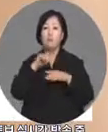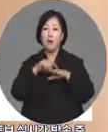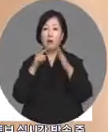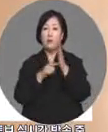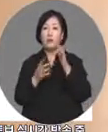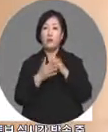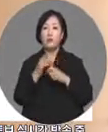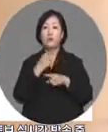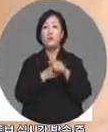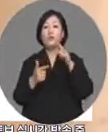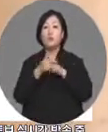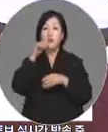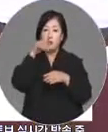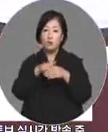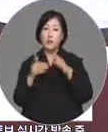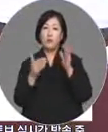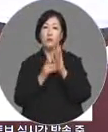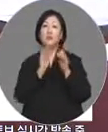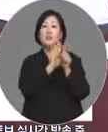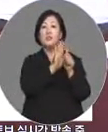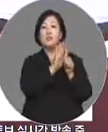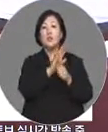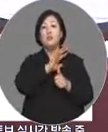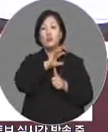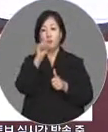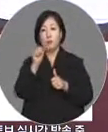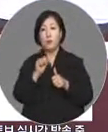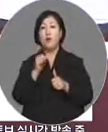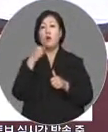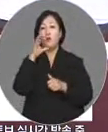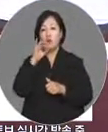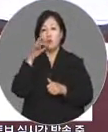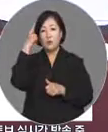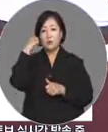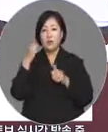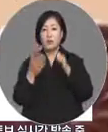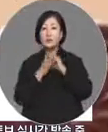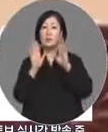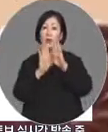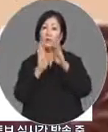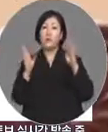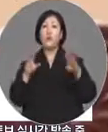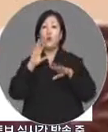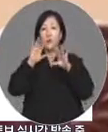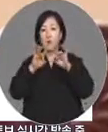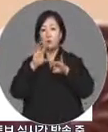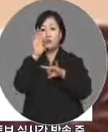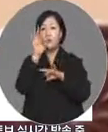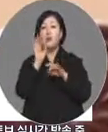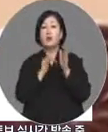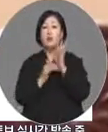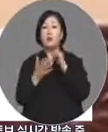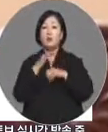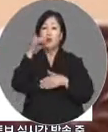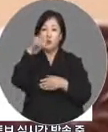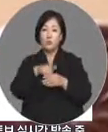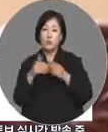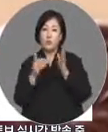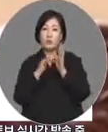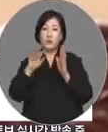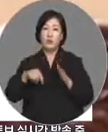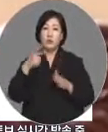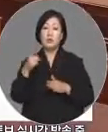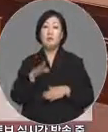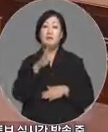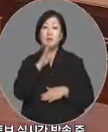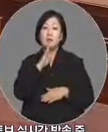마음으로 투표를 했고 자신이 지지한 후보의 득표율이 궁금해 개표 방송도 자세히 지켜봤습니다. 특히 투표를 마치는 순간